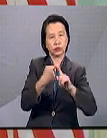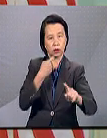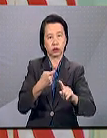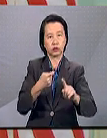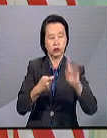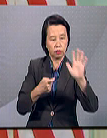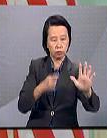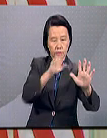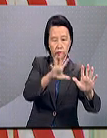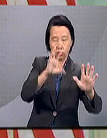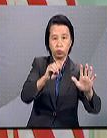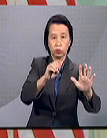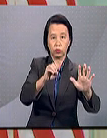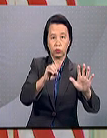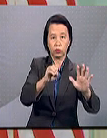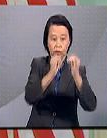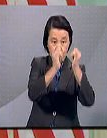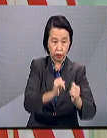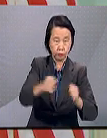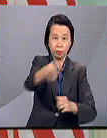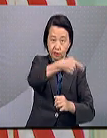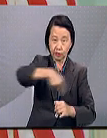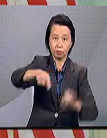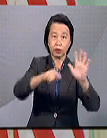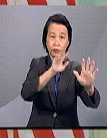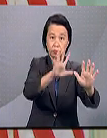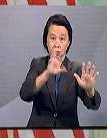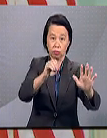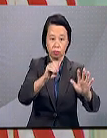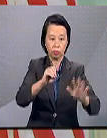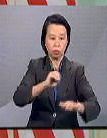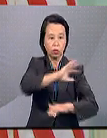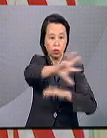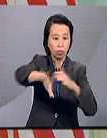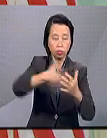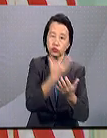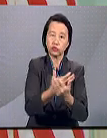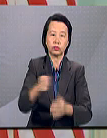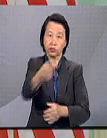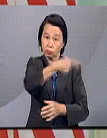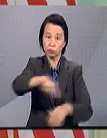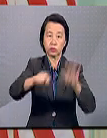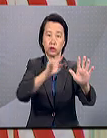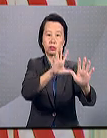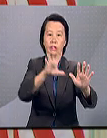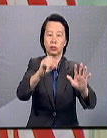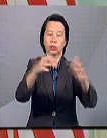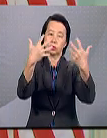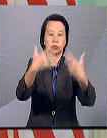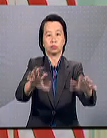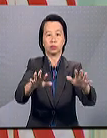Daripada jumlah 550 individu tersebut, semua mereka telah